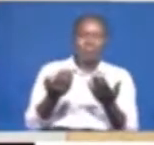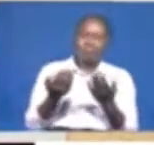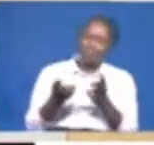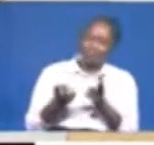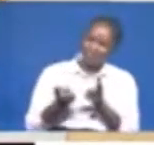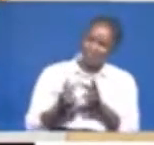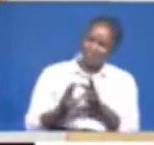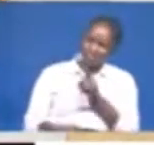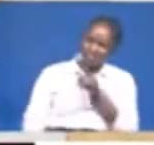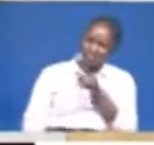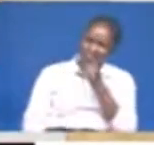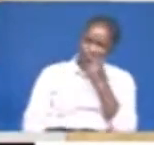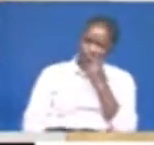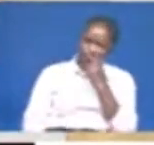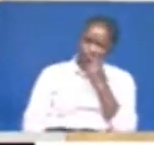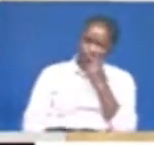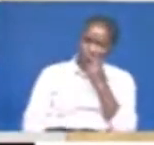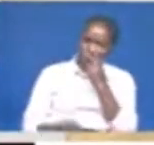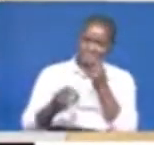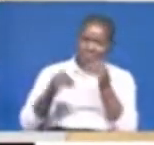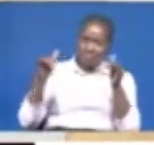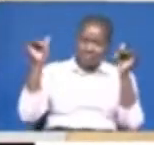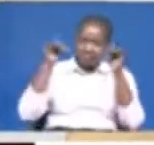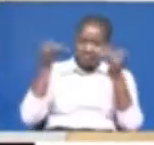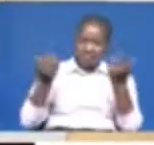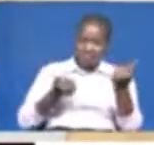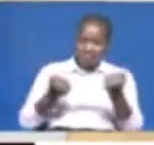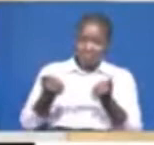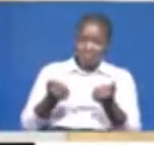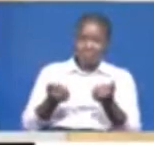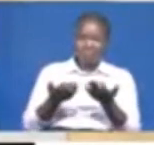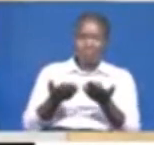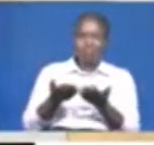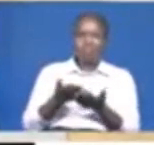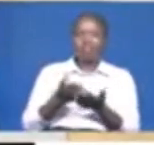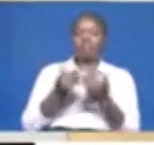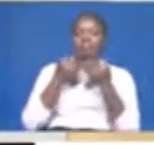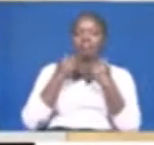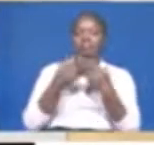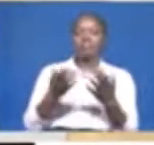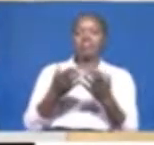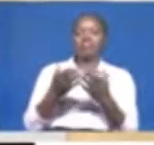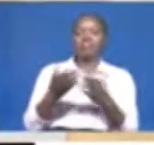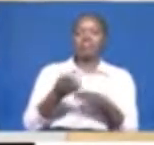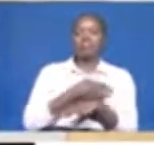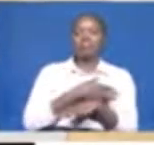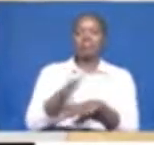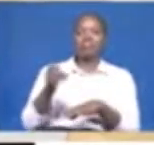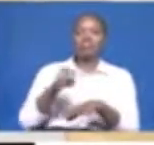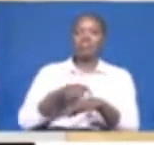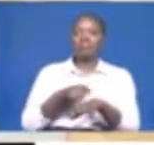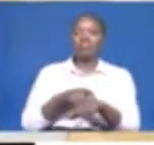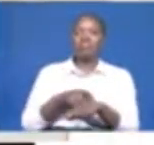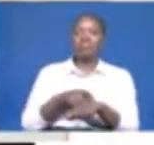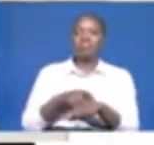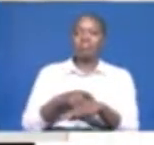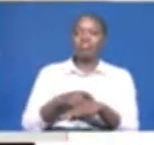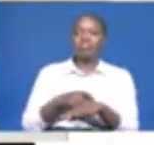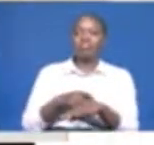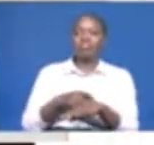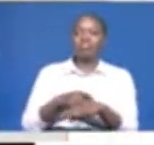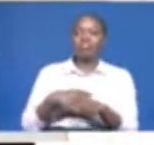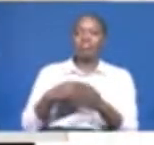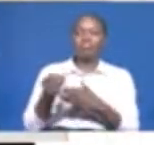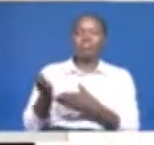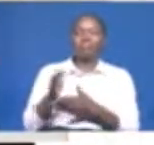hata ikiitisha gari ya kwenda kuleta hiyo ngombe, mtu anaona tu hakuna haja, niende tu nichomeke kwa gari juu ile ngombe itarudisha hiyo pesa. Kwa